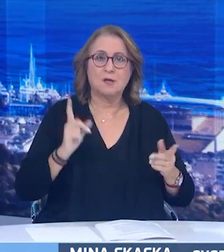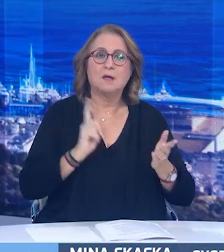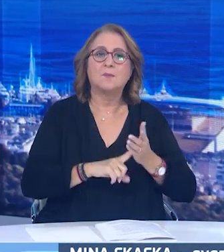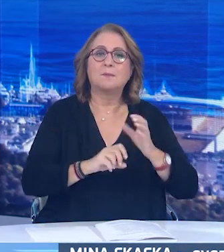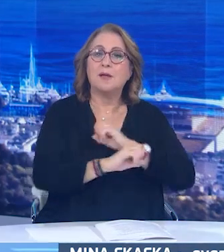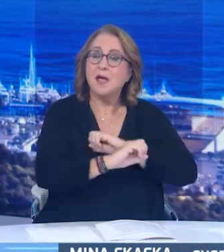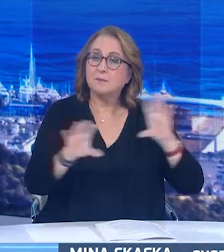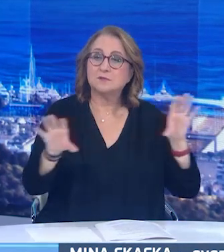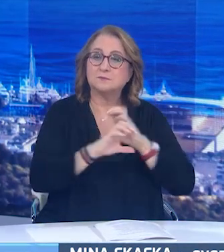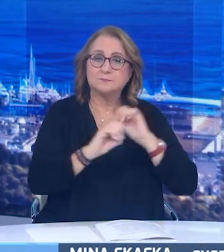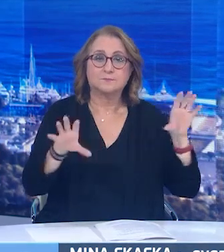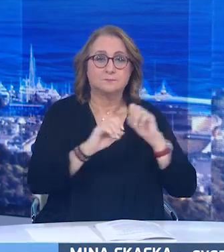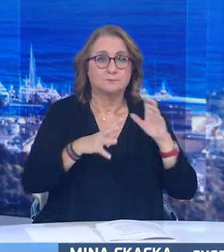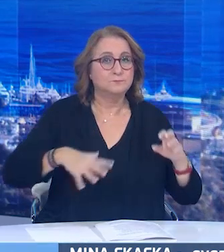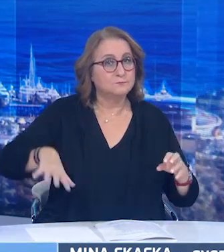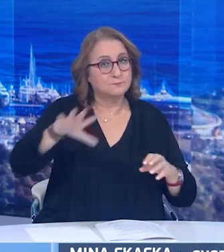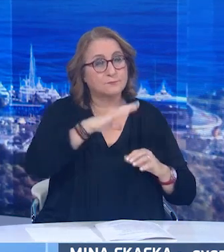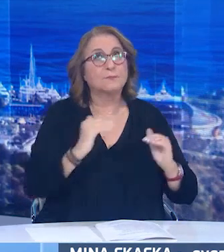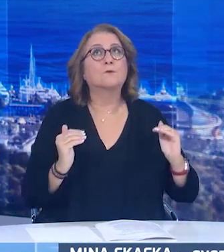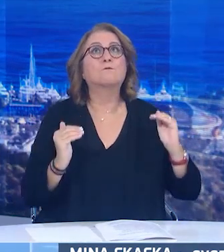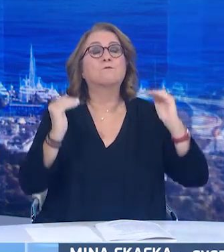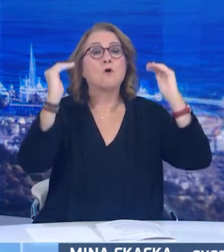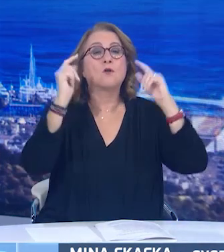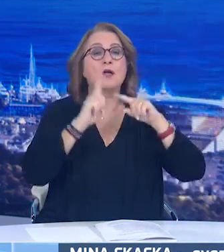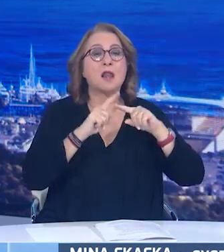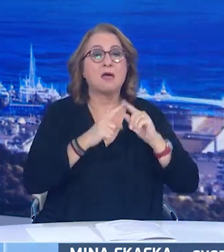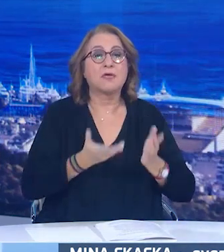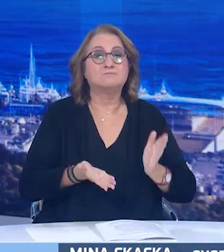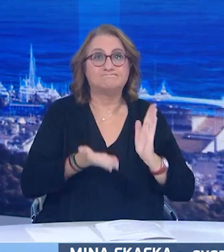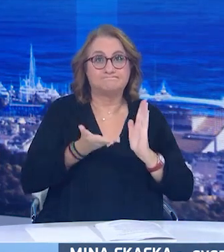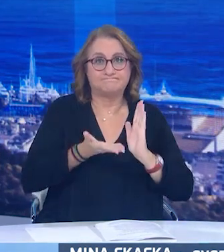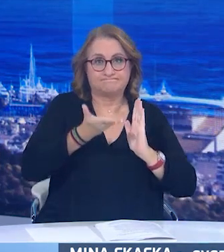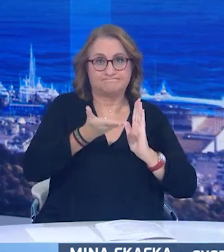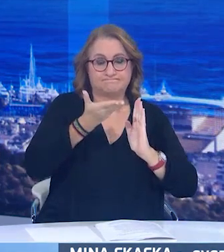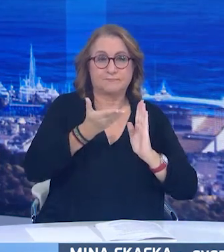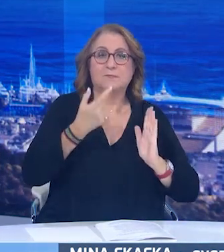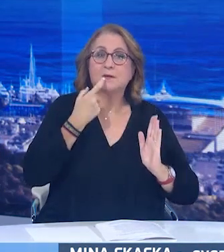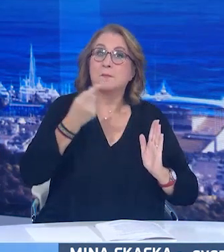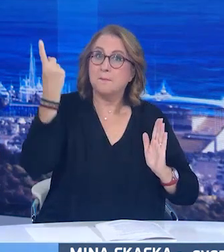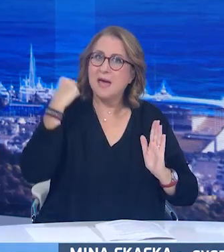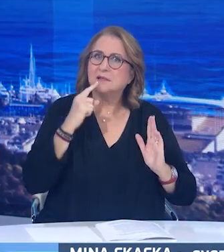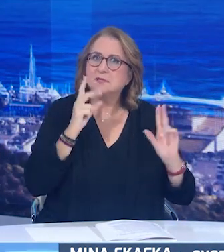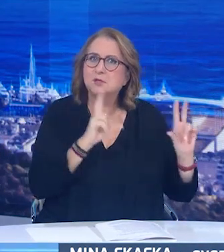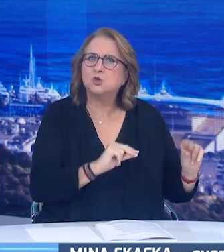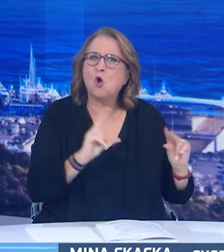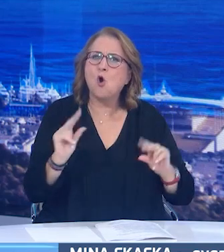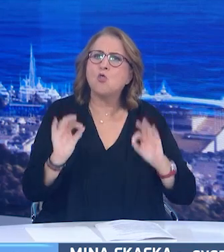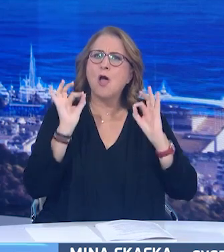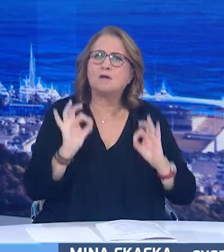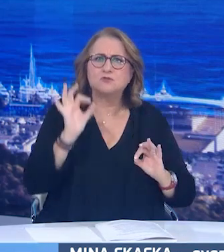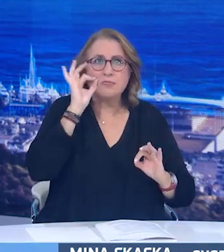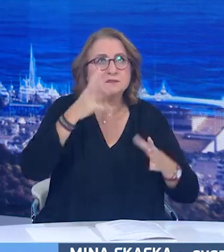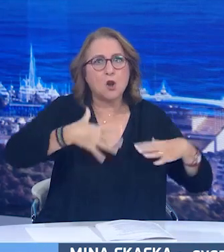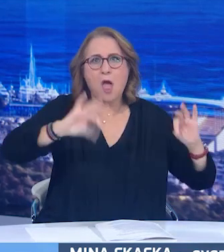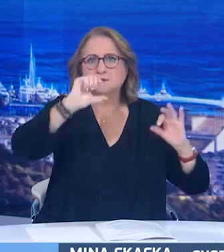ο κόσμος ότι τα κρούσματα στη Βόρεια Ελλάδα ανεβαίνουν. Έτσι ξεκινήσαμε και πέρυσι και θέλουμε πάση θυσία να αποφύγουμε τα πολλά κρούσματα,